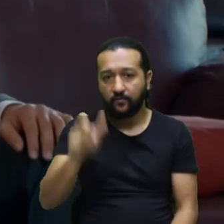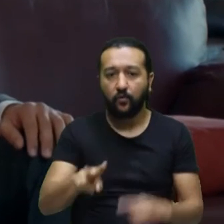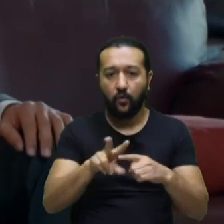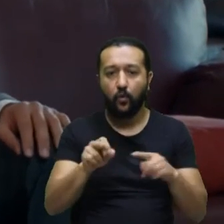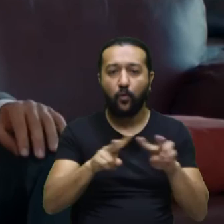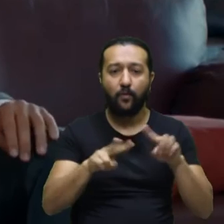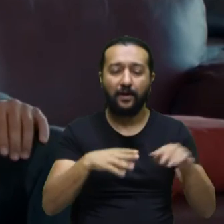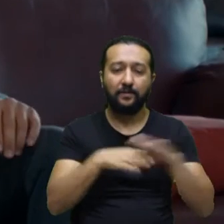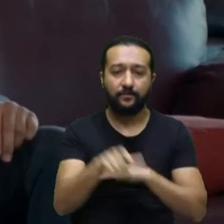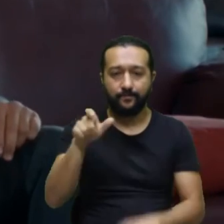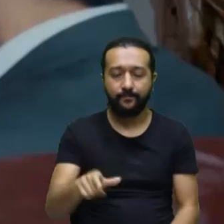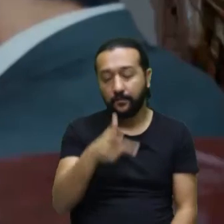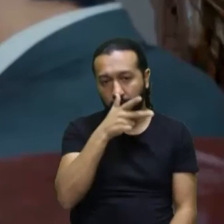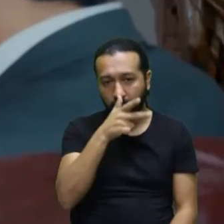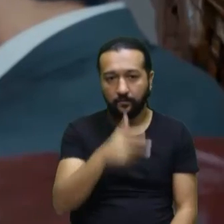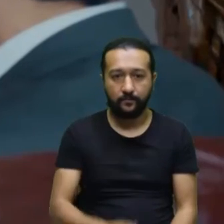Maalesef komada. Üzüldüm.